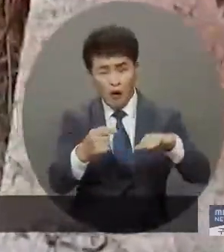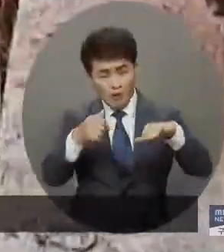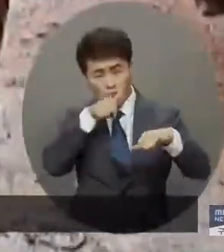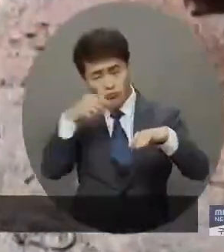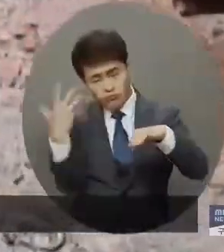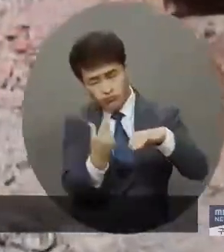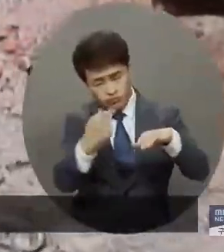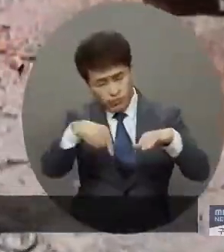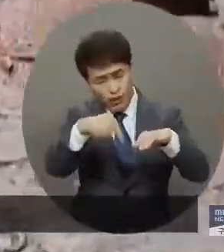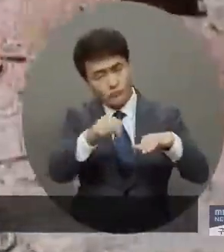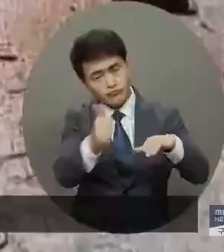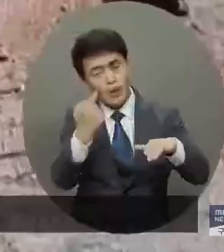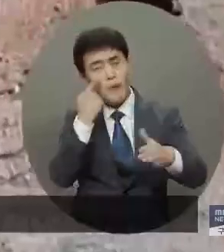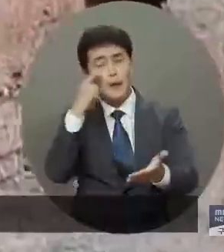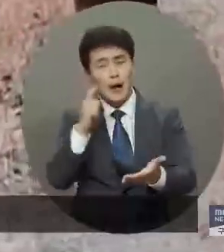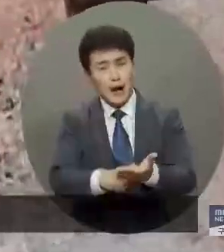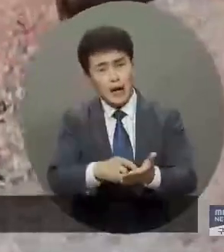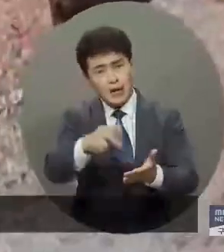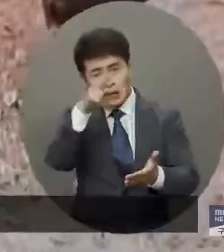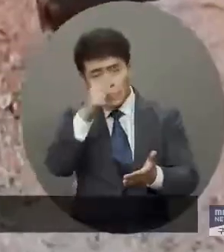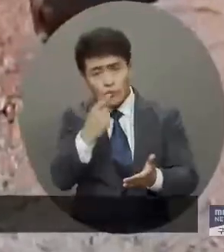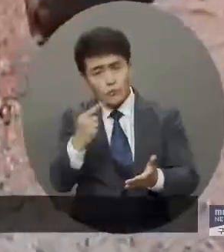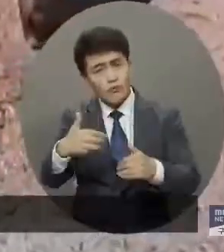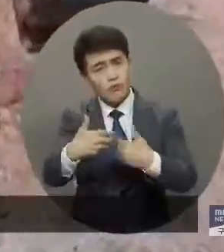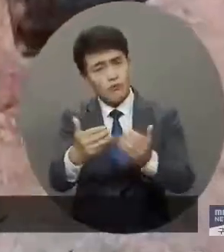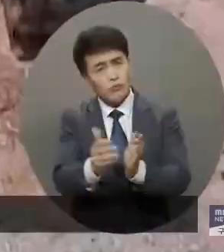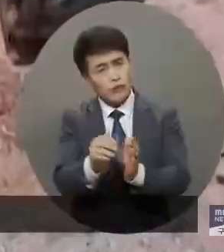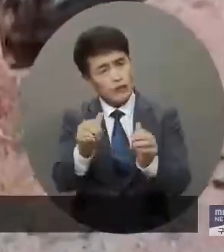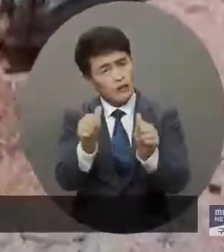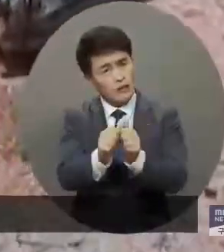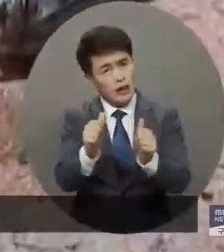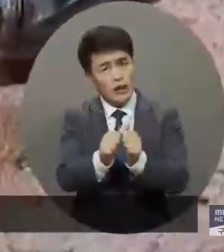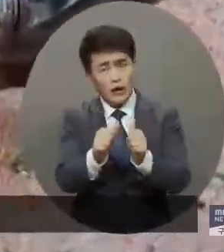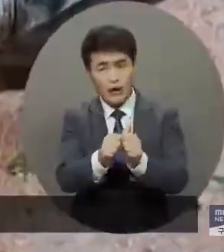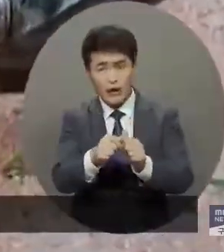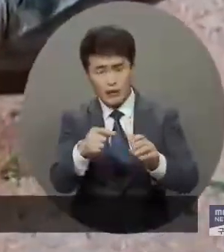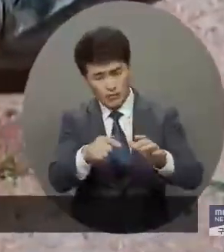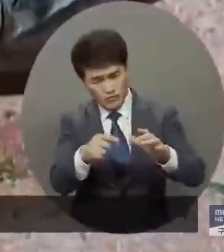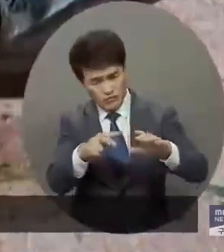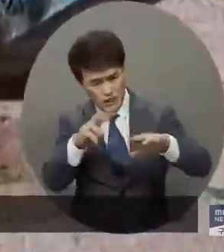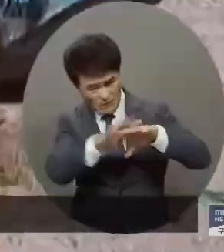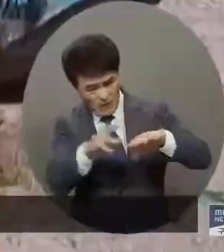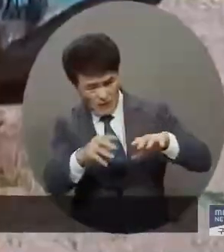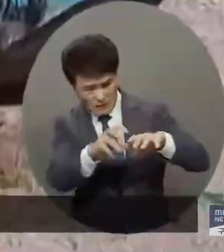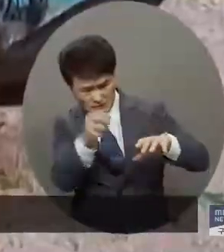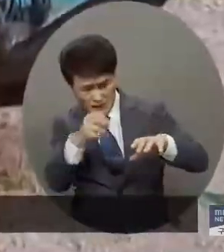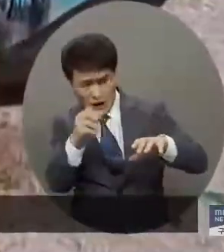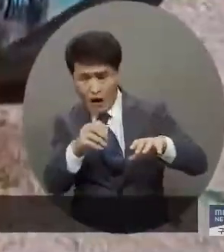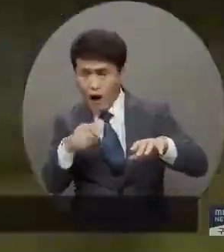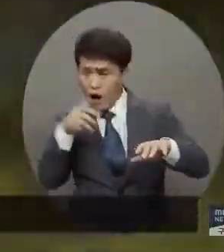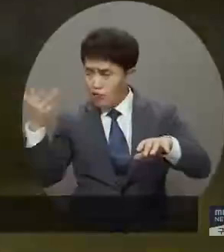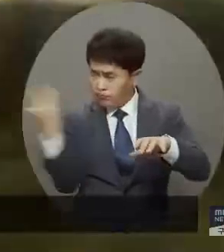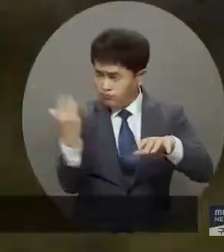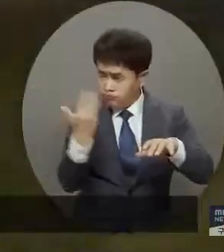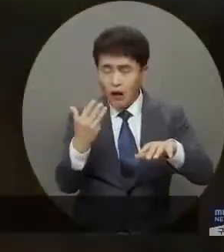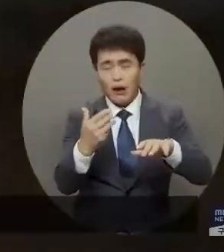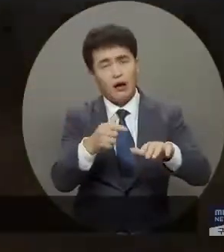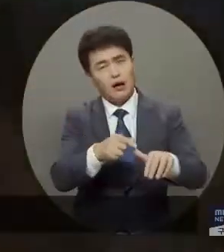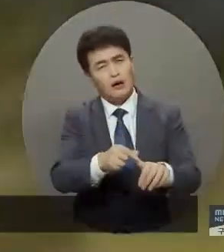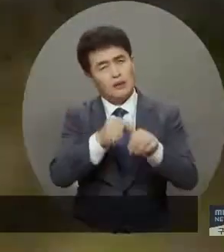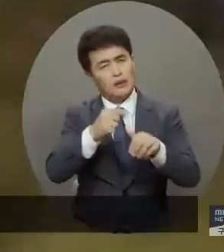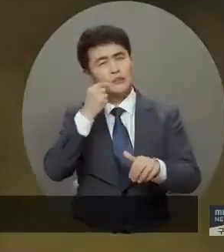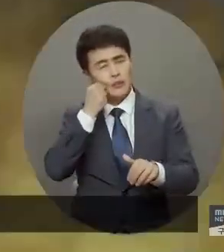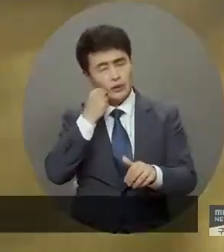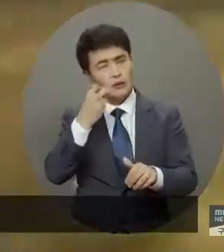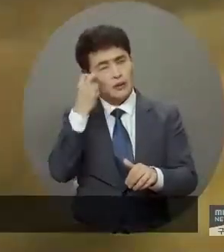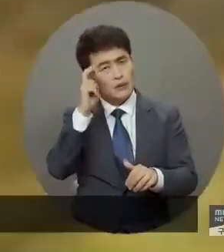채 발견된 건데요. 경찰과 소방당국은 남성이 배수로에 이물질을 치우러 들어갔다 빠져나오지 못한 것으로 보고 사고 경위를